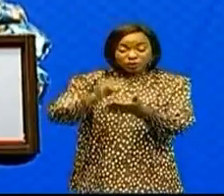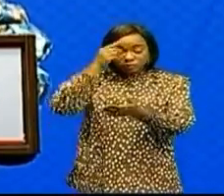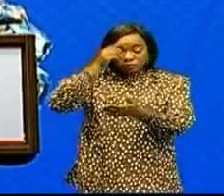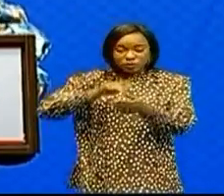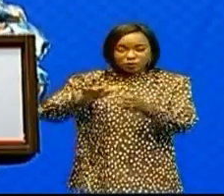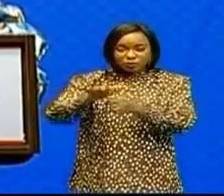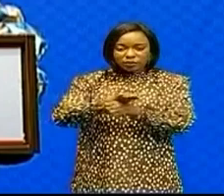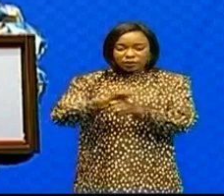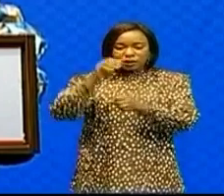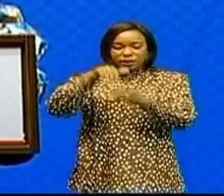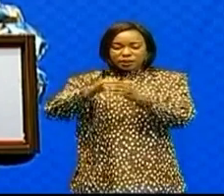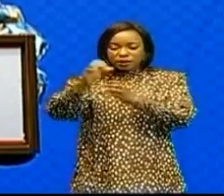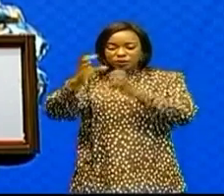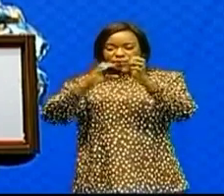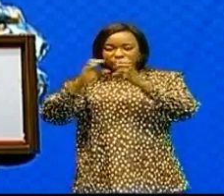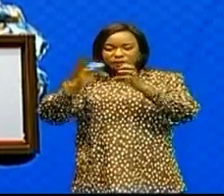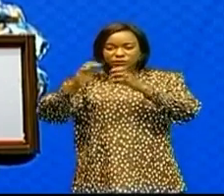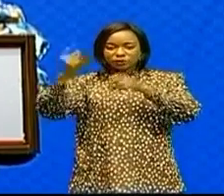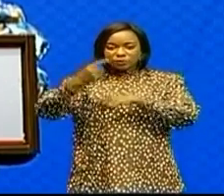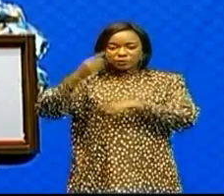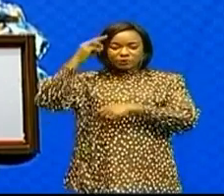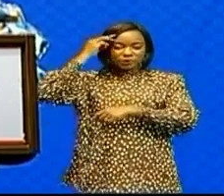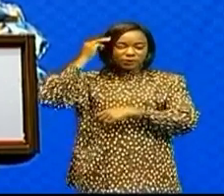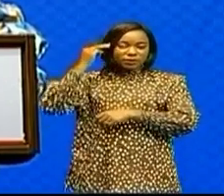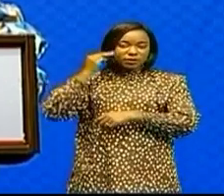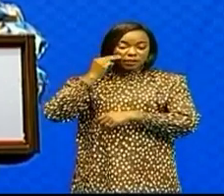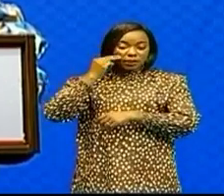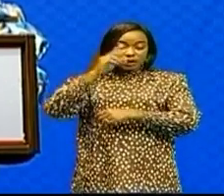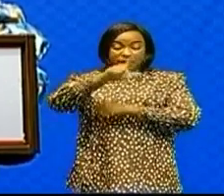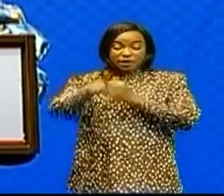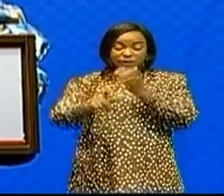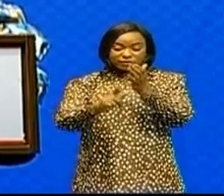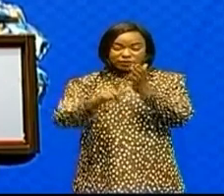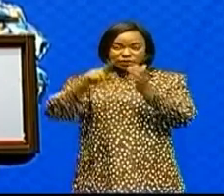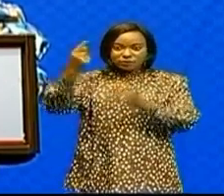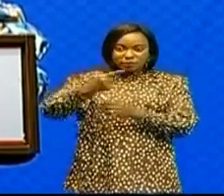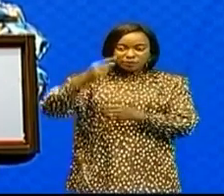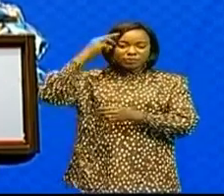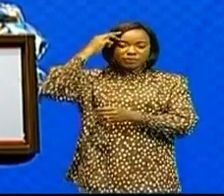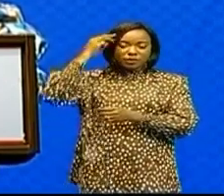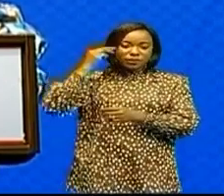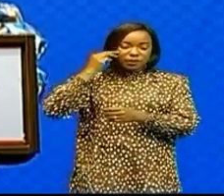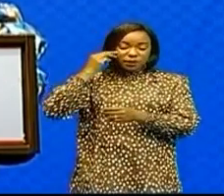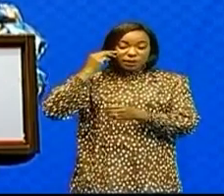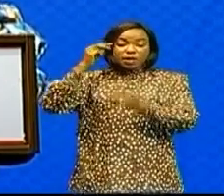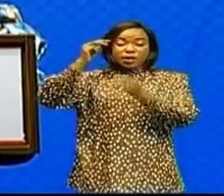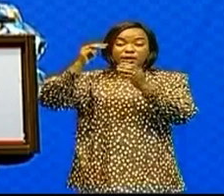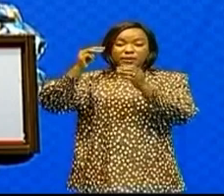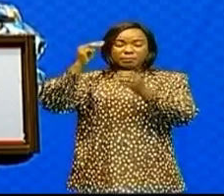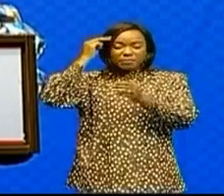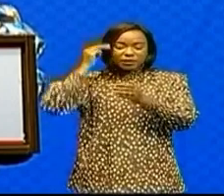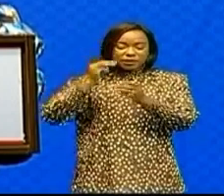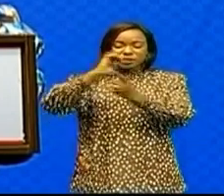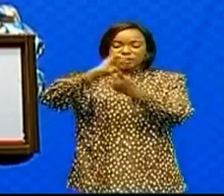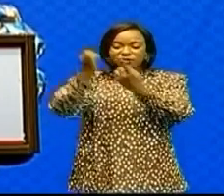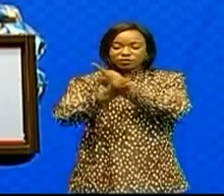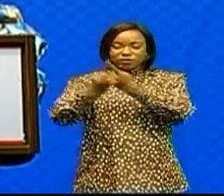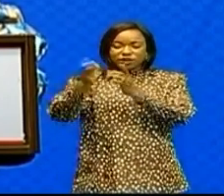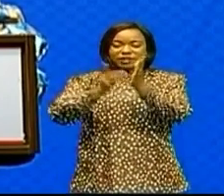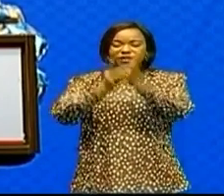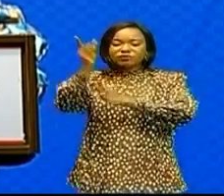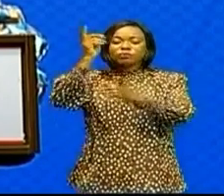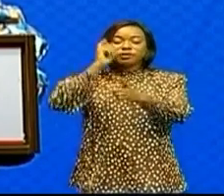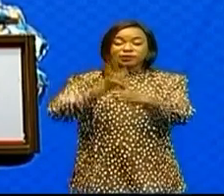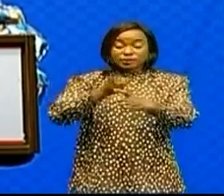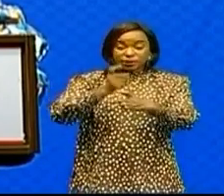à la communication du Premier ministre, la vice-première ministre, ministre de l'Environnement et du Développement durable,